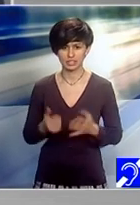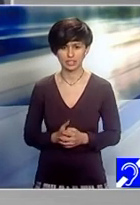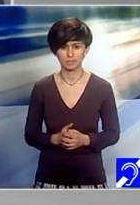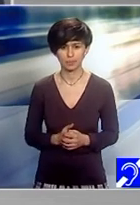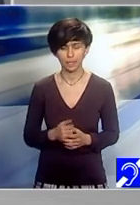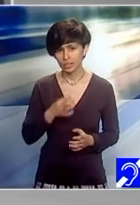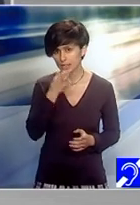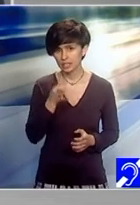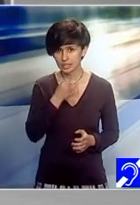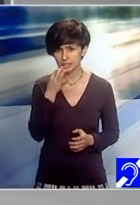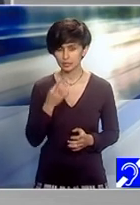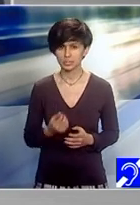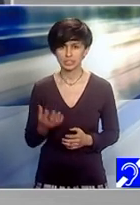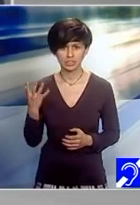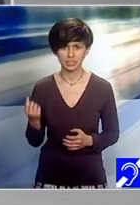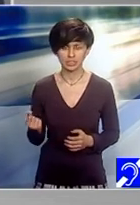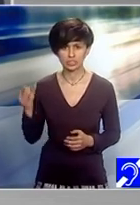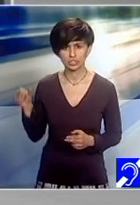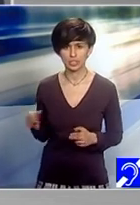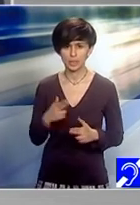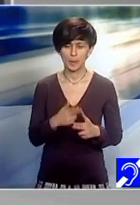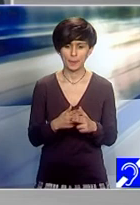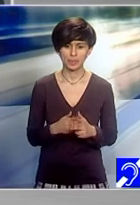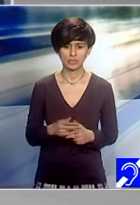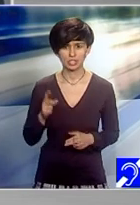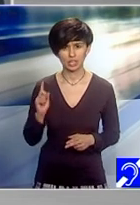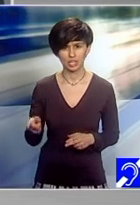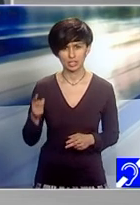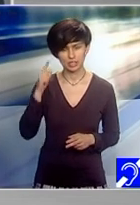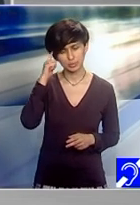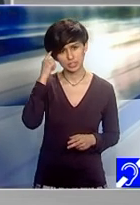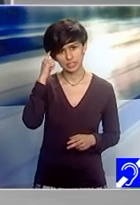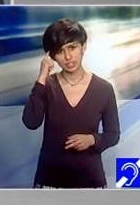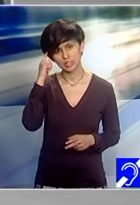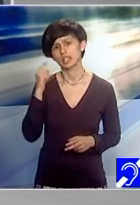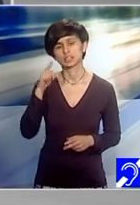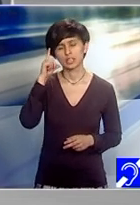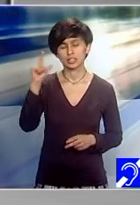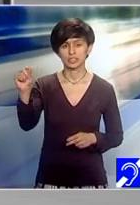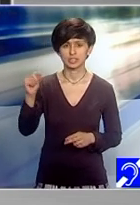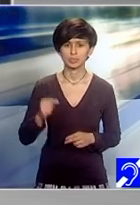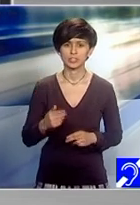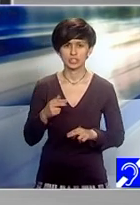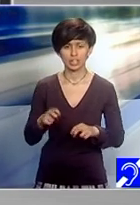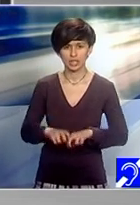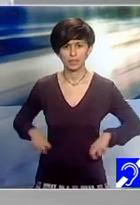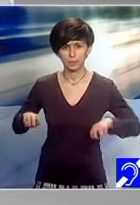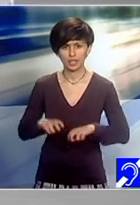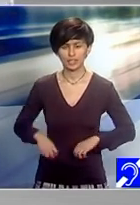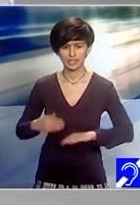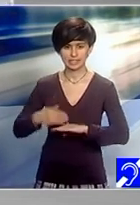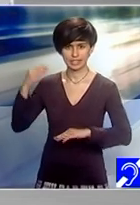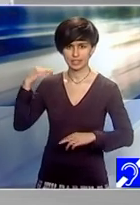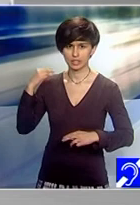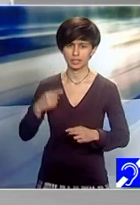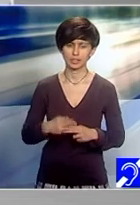spuneți ce pacienți ar trebui să considere ideea de a merge la un astfel de screening? Sunt femeile din grupa populațională la risc care